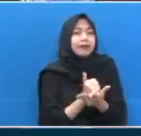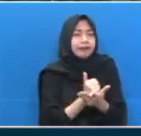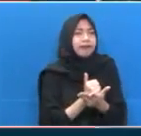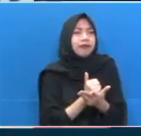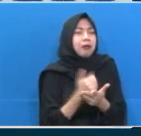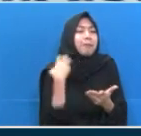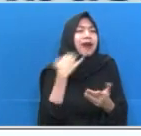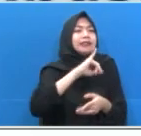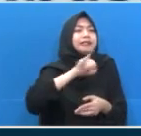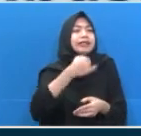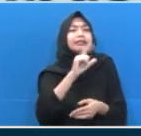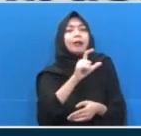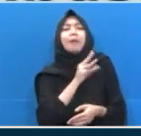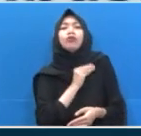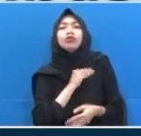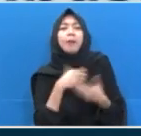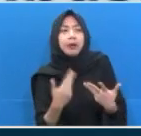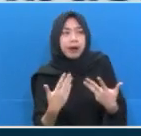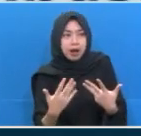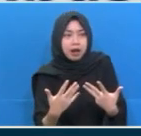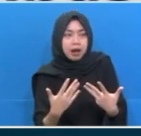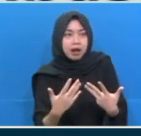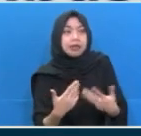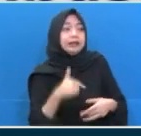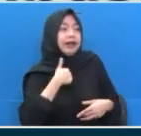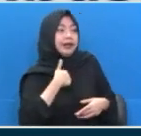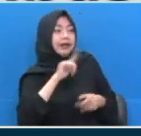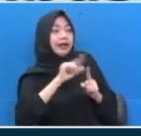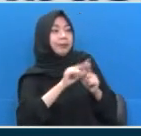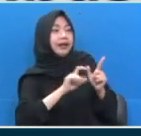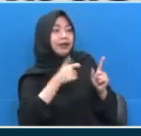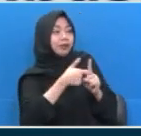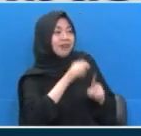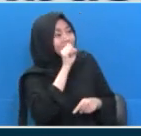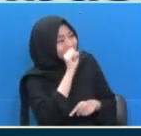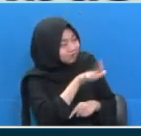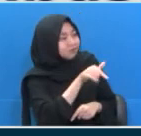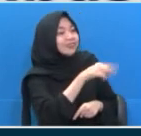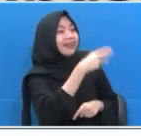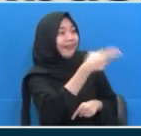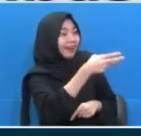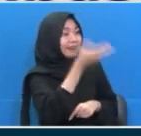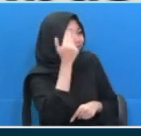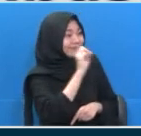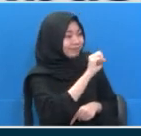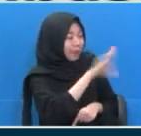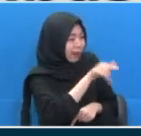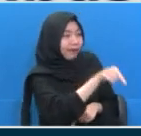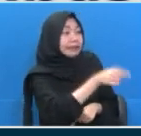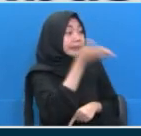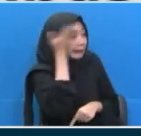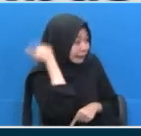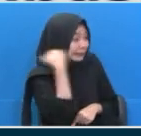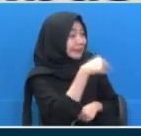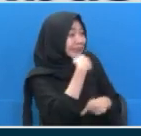pasti meyakinkan Richard untuk tetap konsisten kepada kesaksian yang telah diberikan sebelumnya